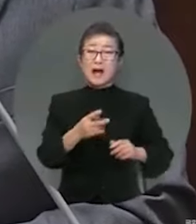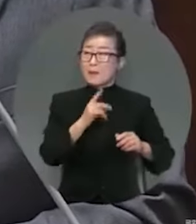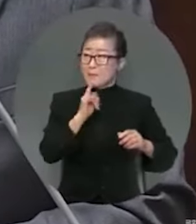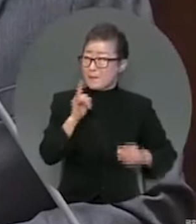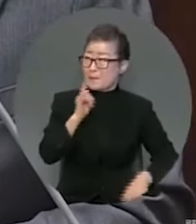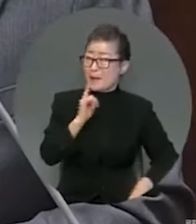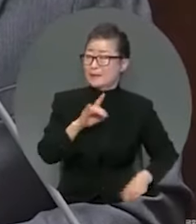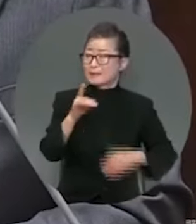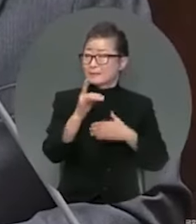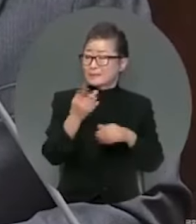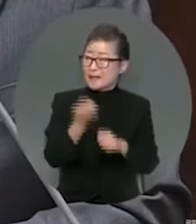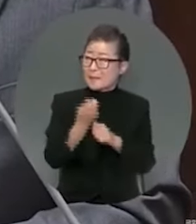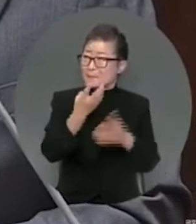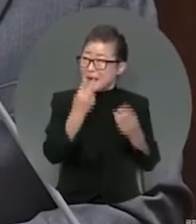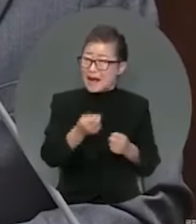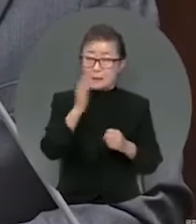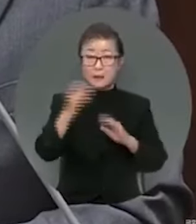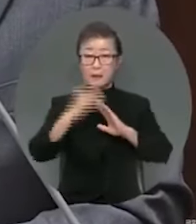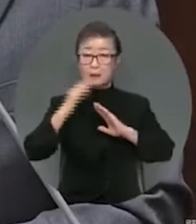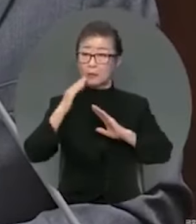뭐라고 생각하십니까?